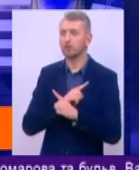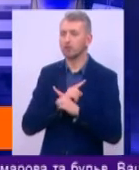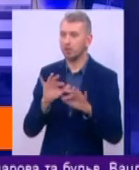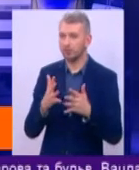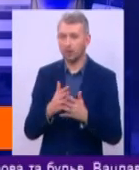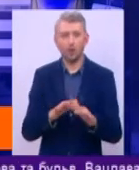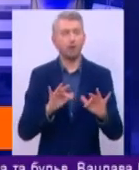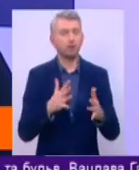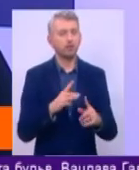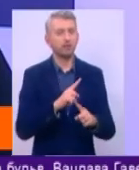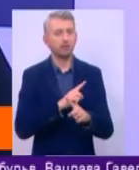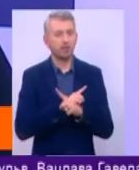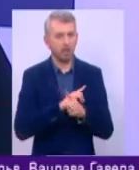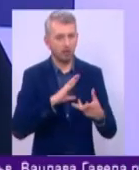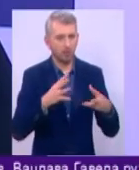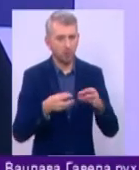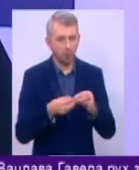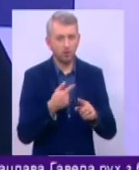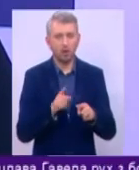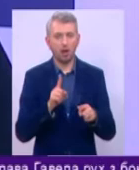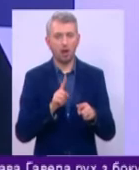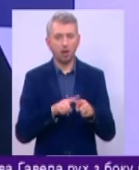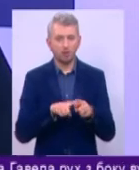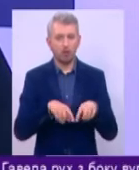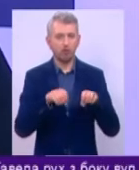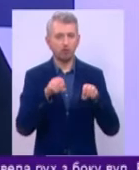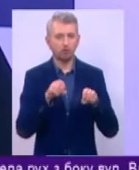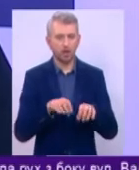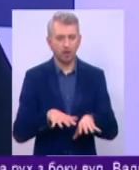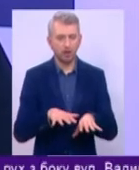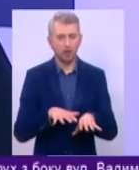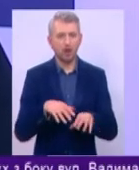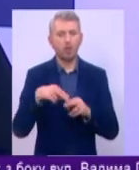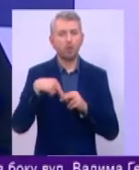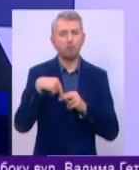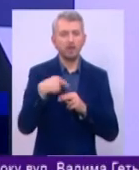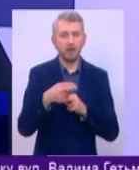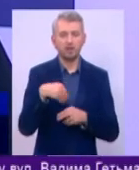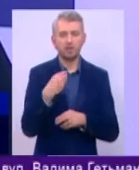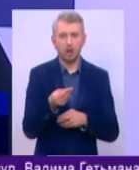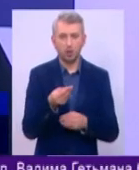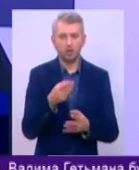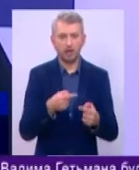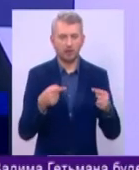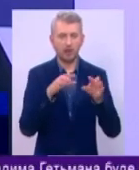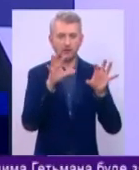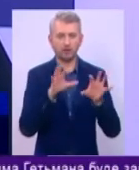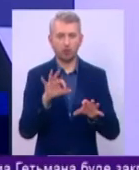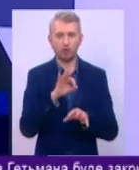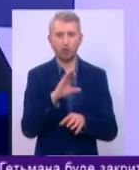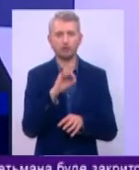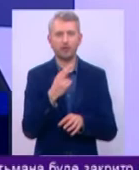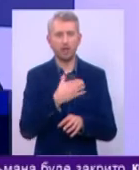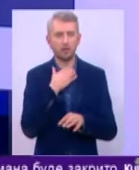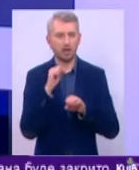в случае смертельного случая этот лишается компенсации, выдается, есть согласно закону о социальном